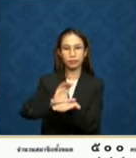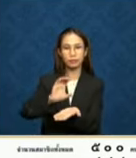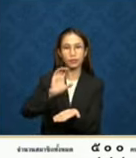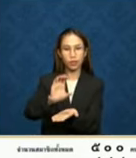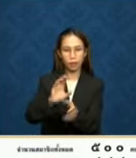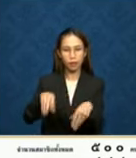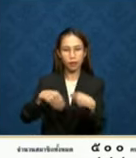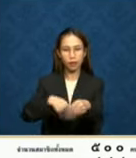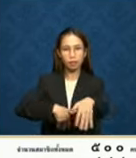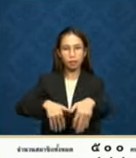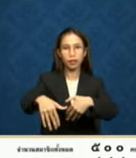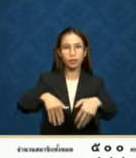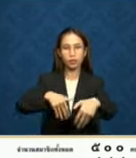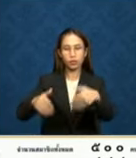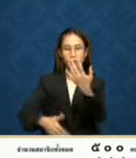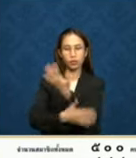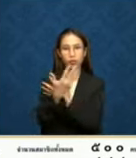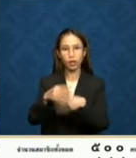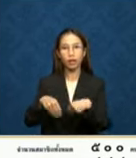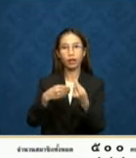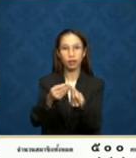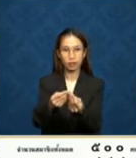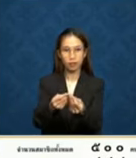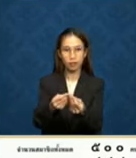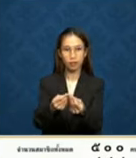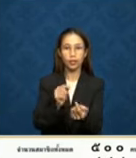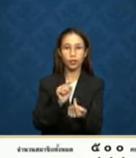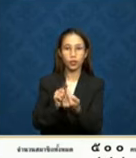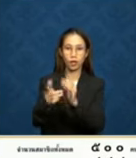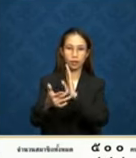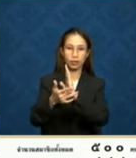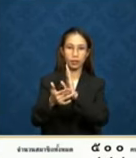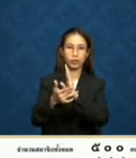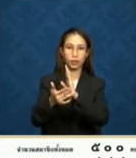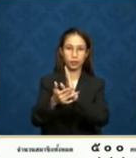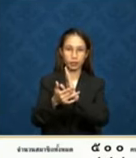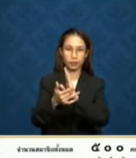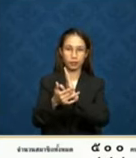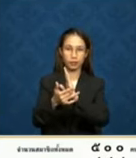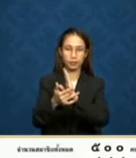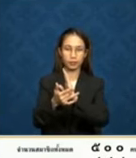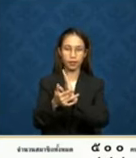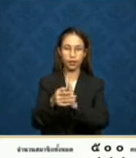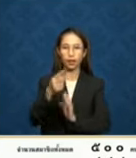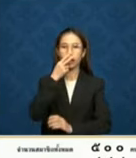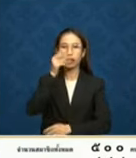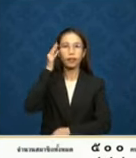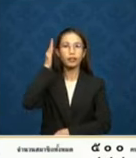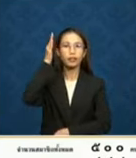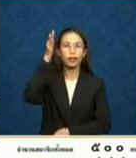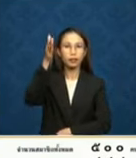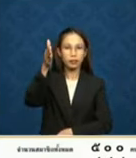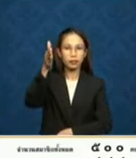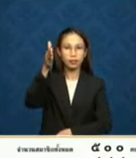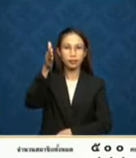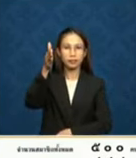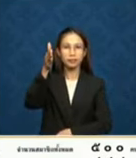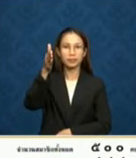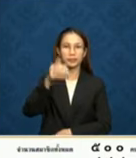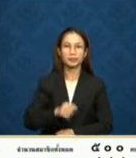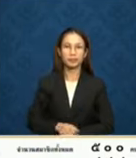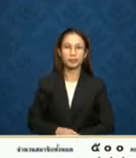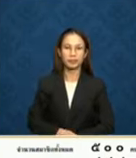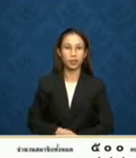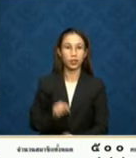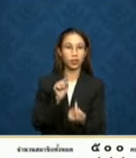ทำใหประชาชนได้รับโอกาสถ้าพูดถงเทคโโยีดจิตัลทจะเป็โอกาสแห่อนาคตก็คงเป็นอะไรไปไม่ได้นอก